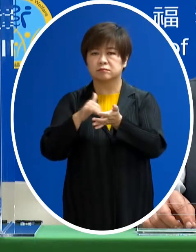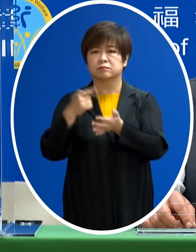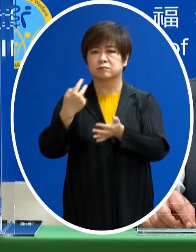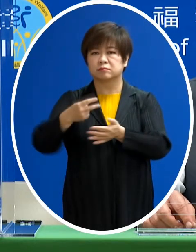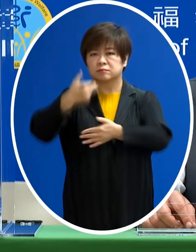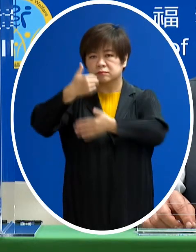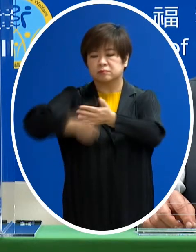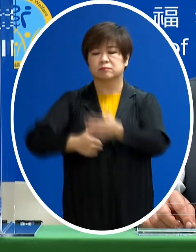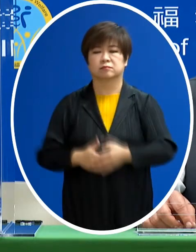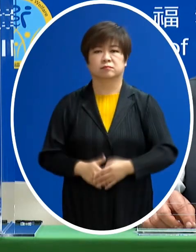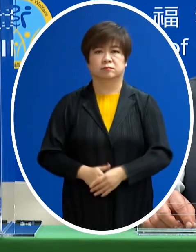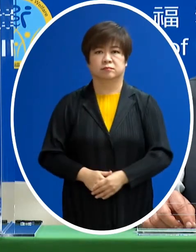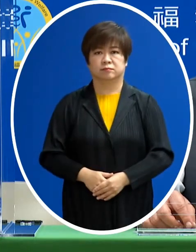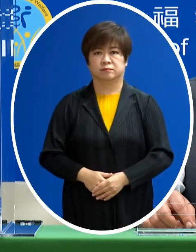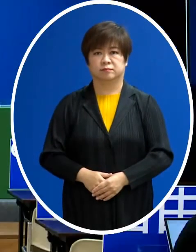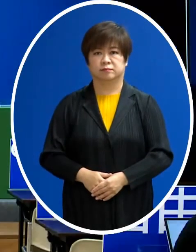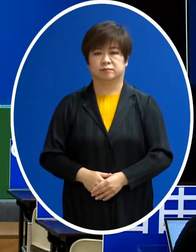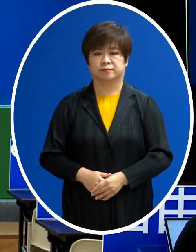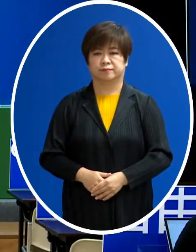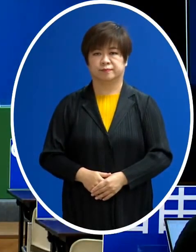好，接下来。